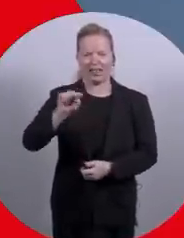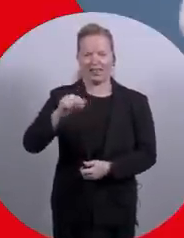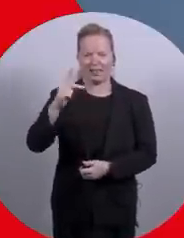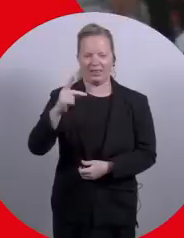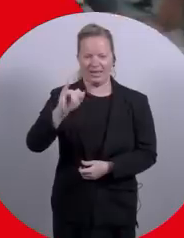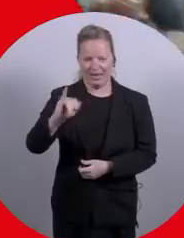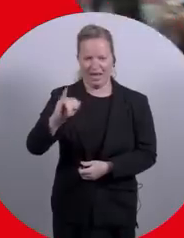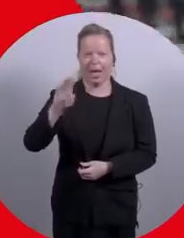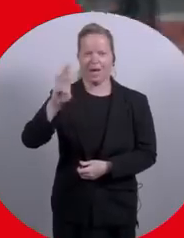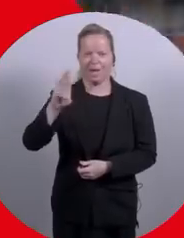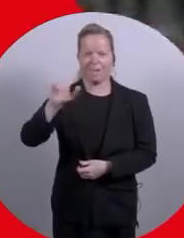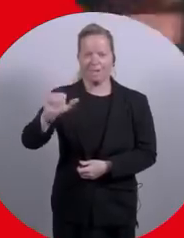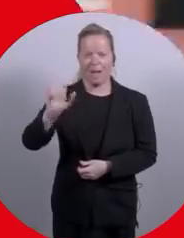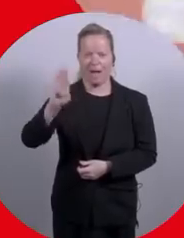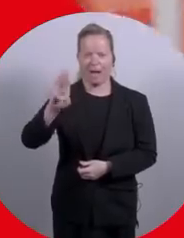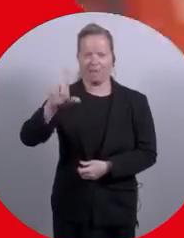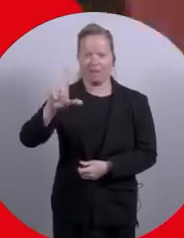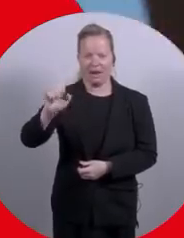dir